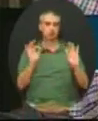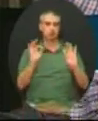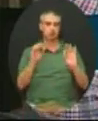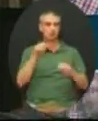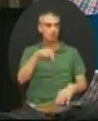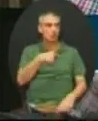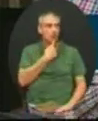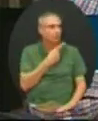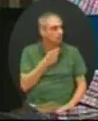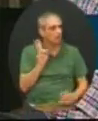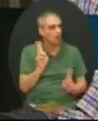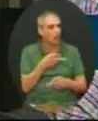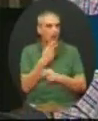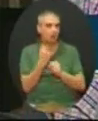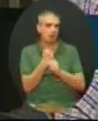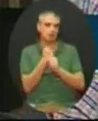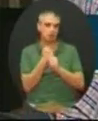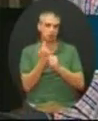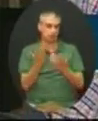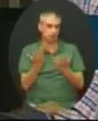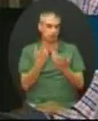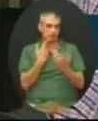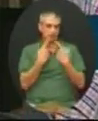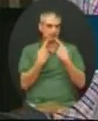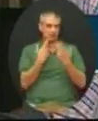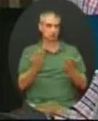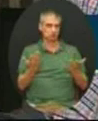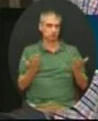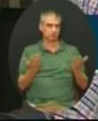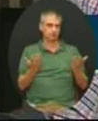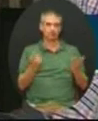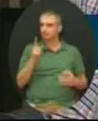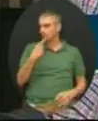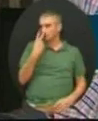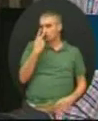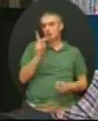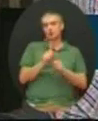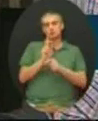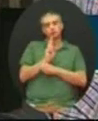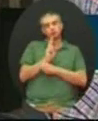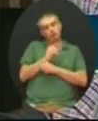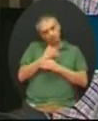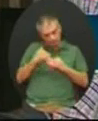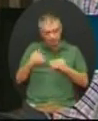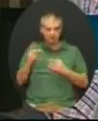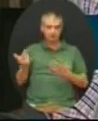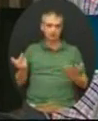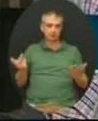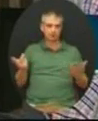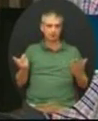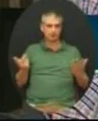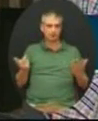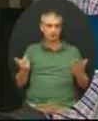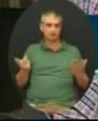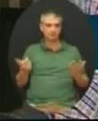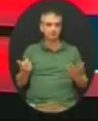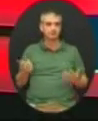הוא בא ואומר, אתם לא יכולים בכלל לקיים את הדיון, אבל אני רוצה גם להתייחס, תתני לי בבקשה רק לומר את הטיעון. הוא רואה את עצמו כשומר